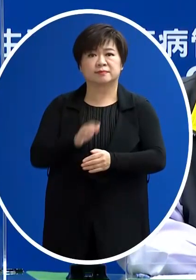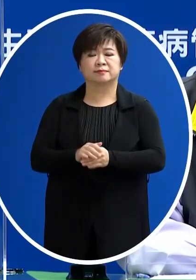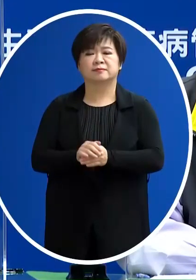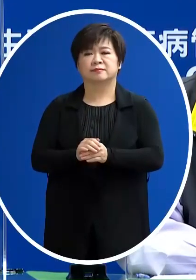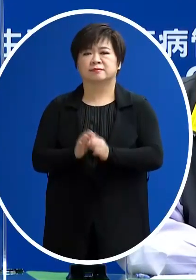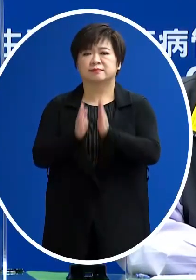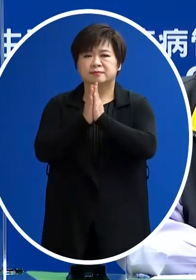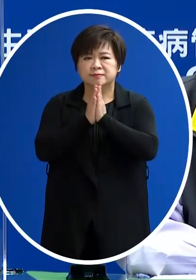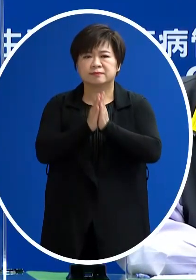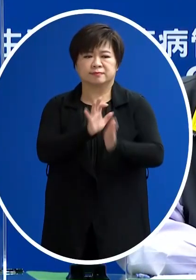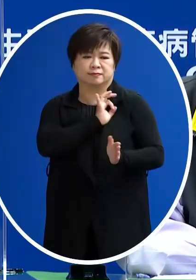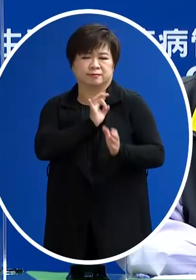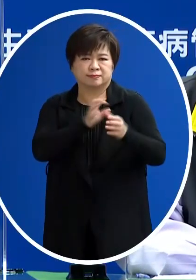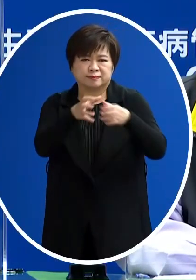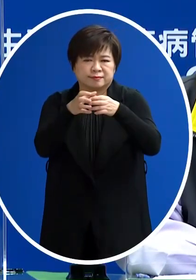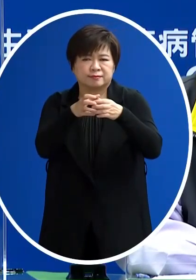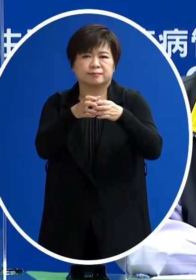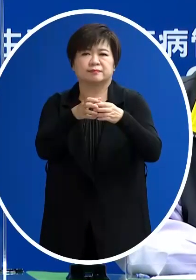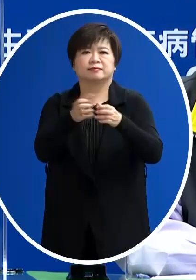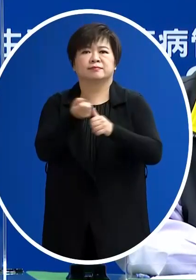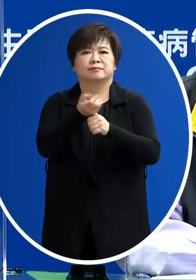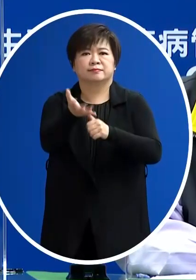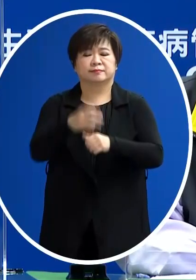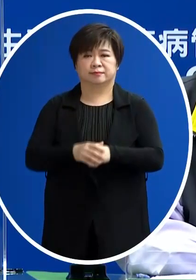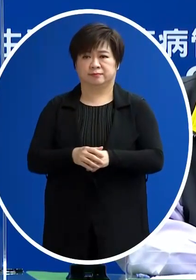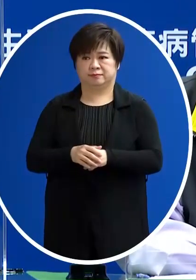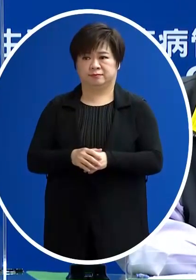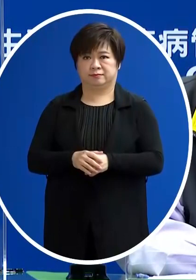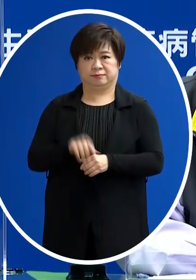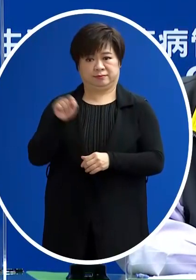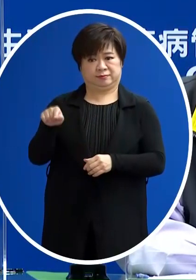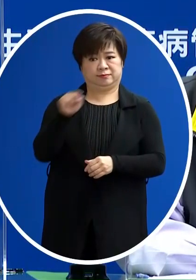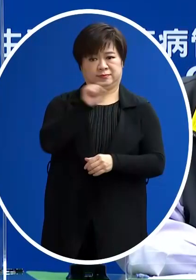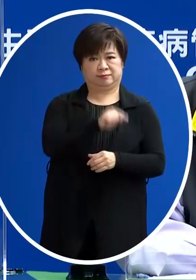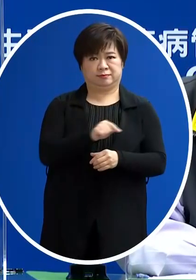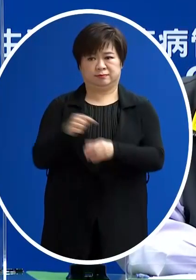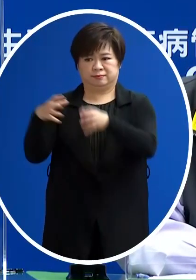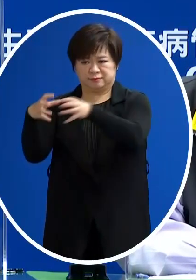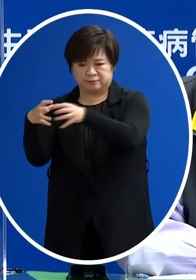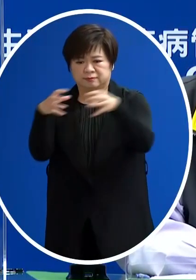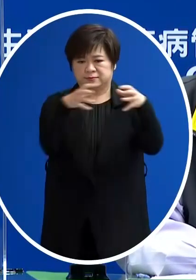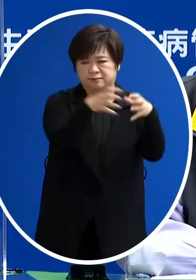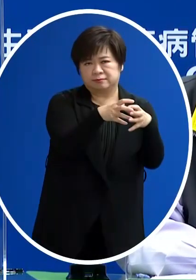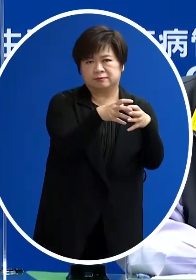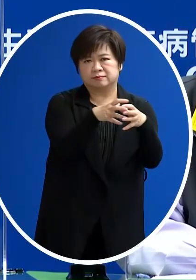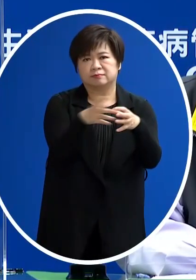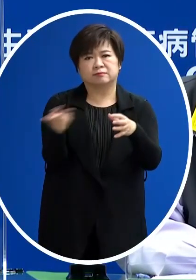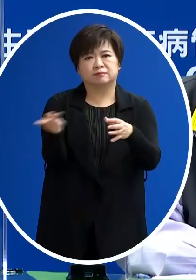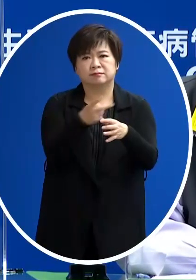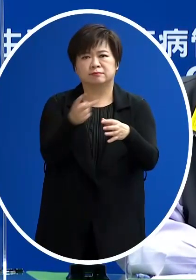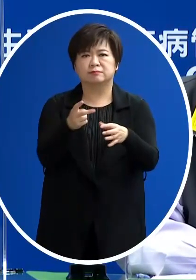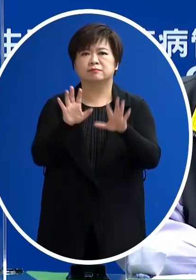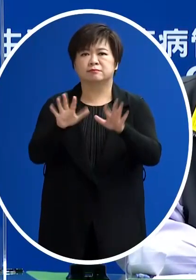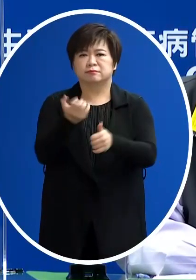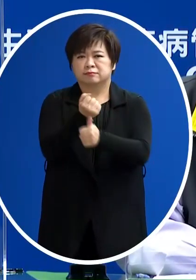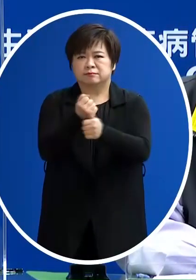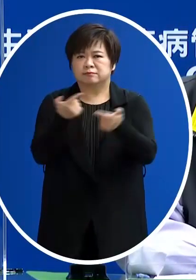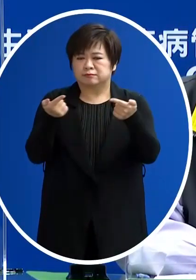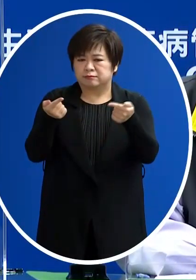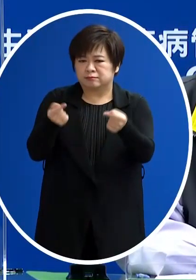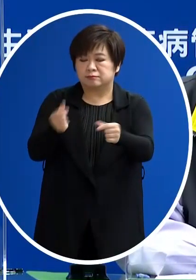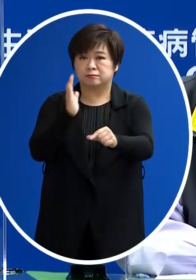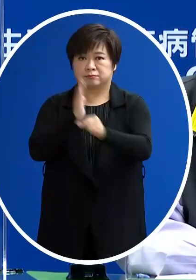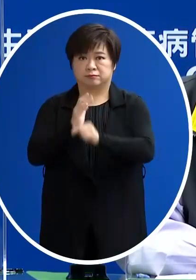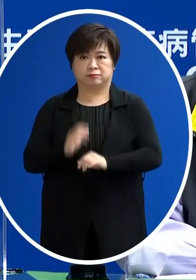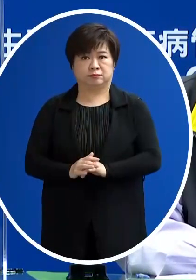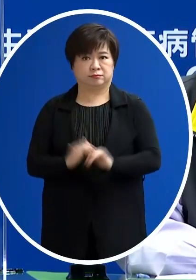团体的群聚，那房屋代销跟宗教团体的群聚，那这个看起来已经也稳定了。那跟这设计师